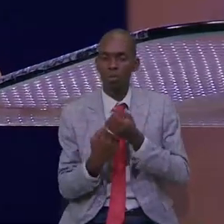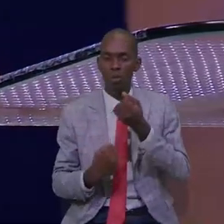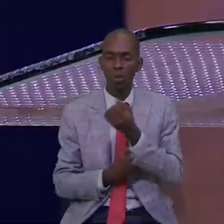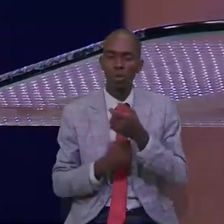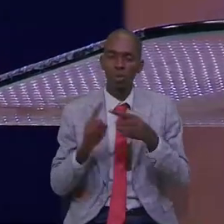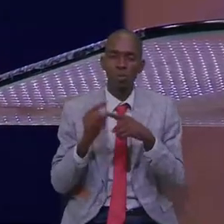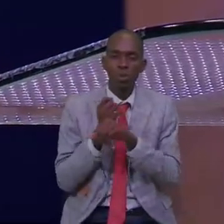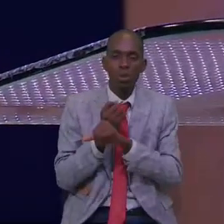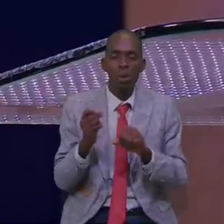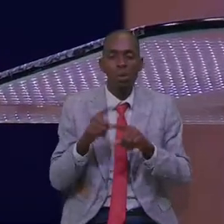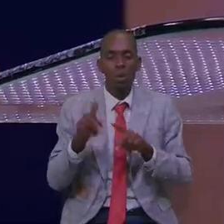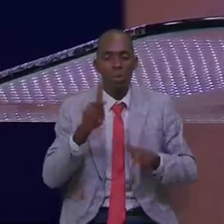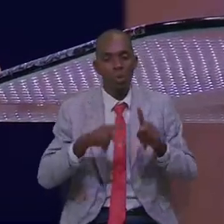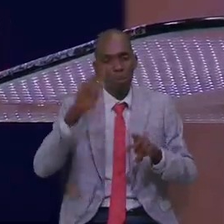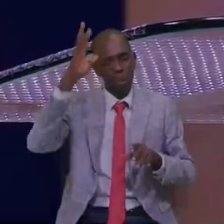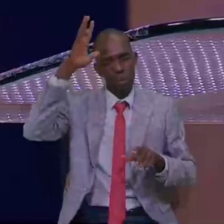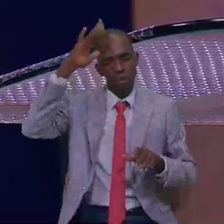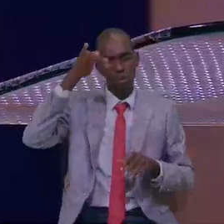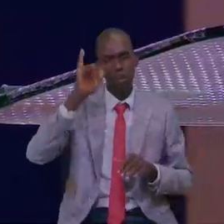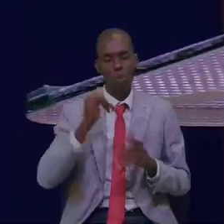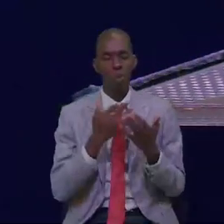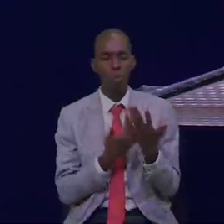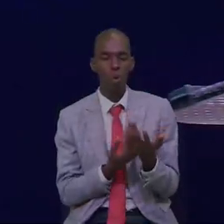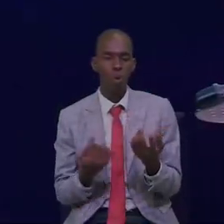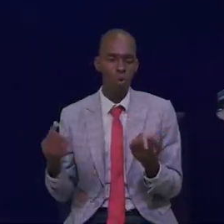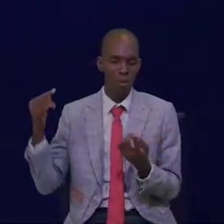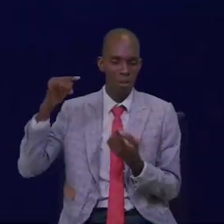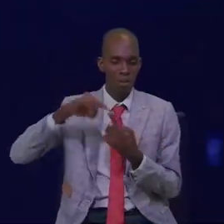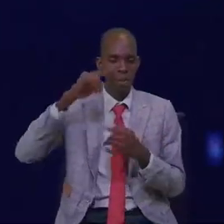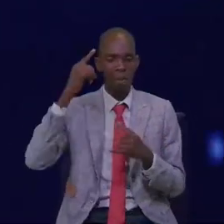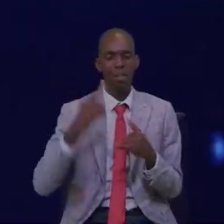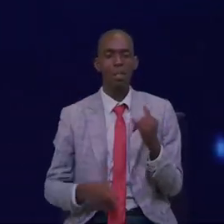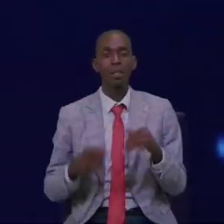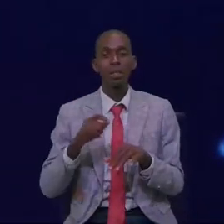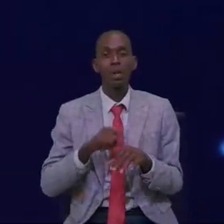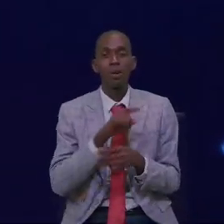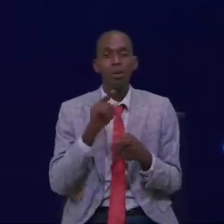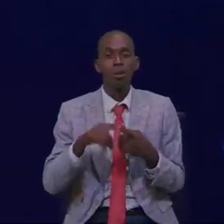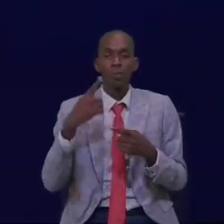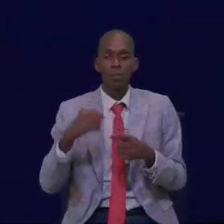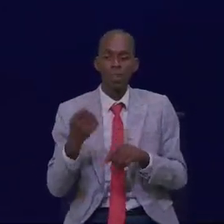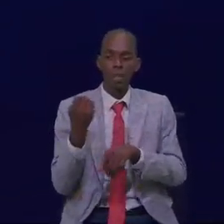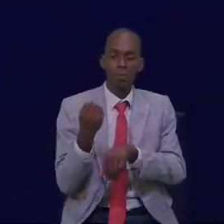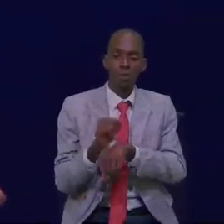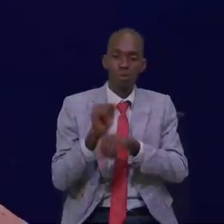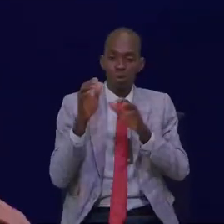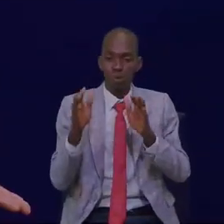la seule personne qui puisse sauver. Ils ont entendu jusqu'au dernier jour, et cette pierre va les